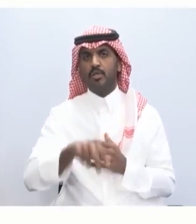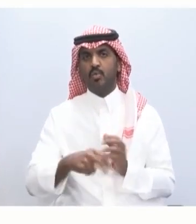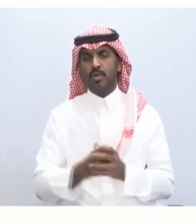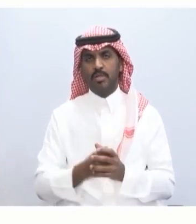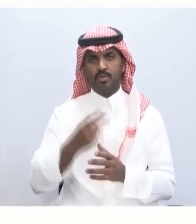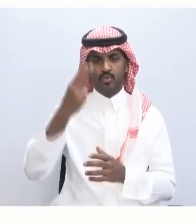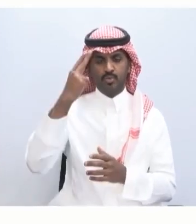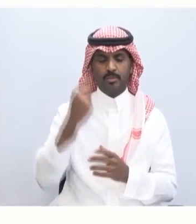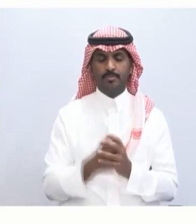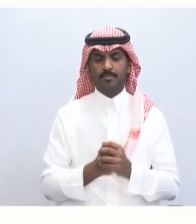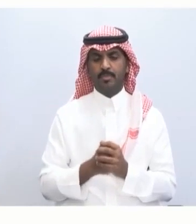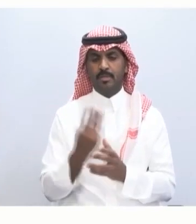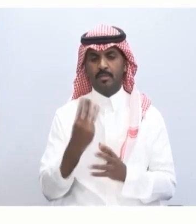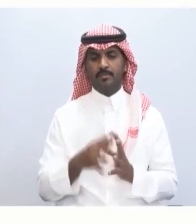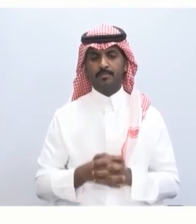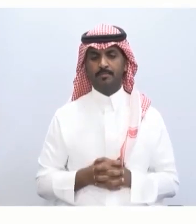بمرحلتها